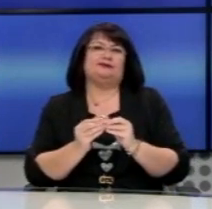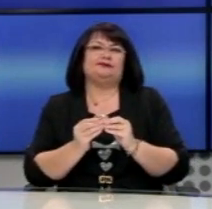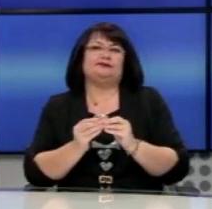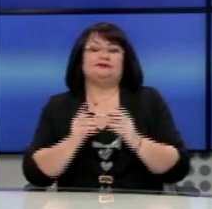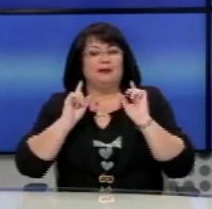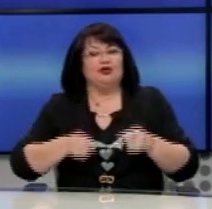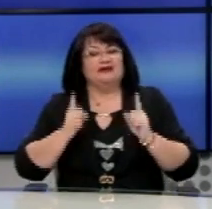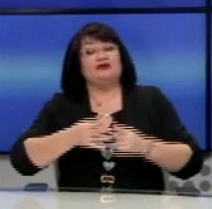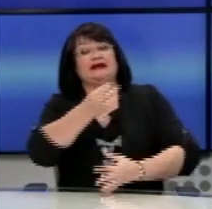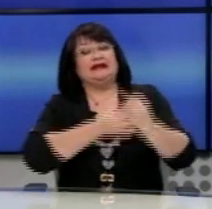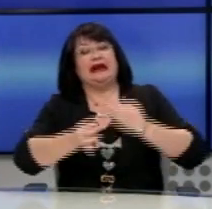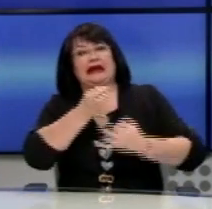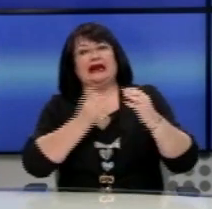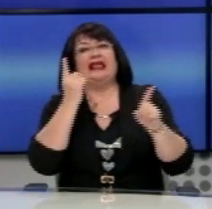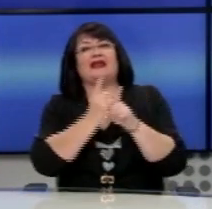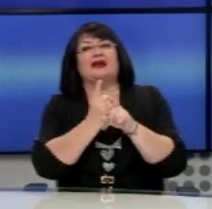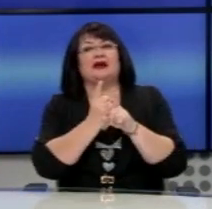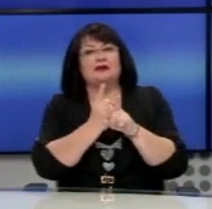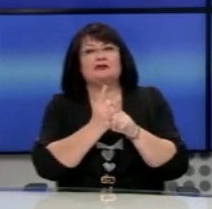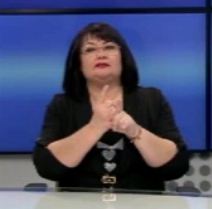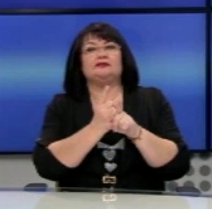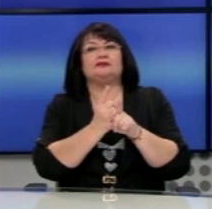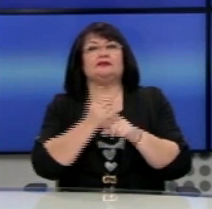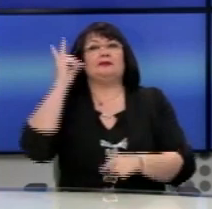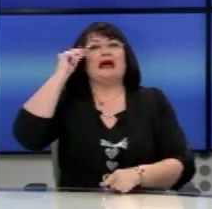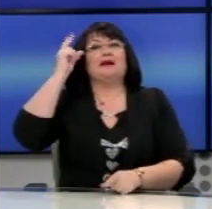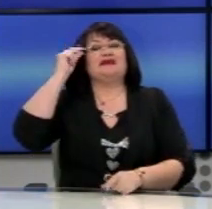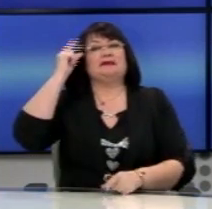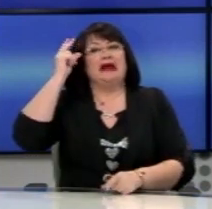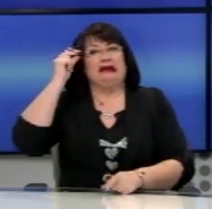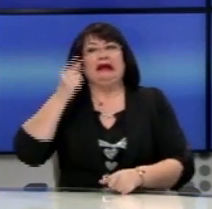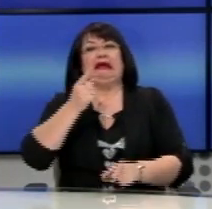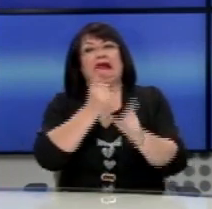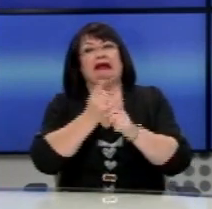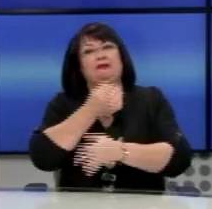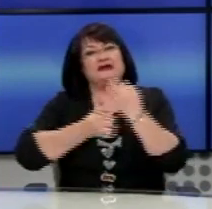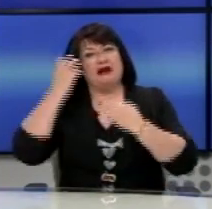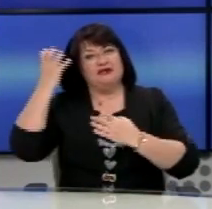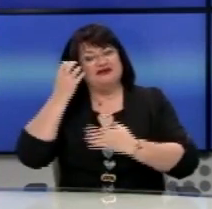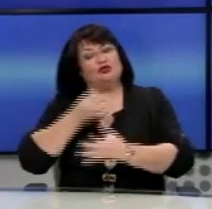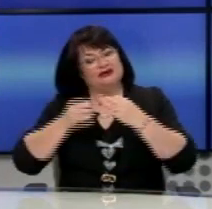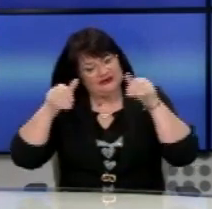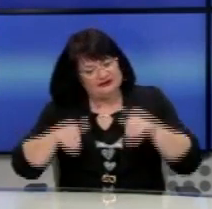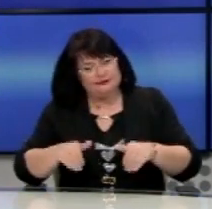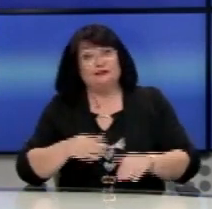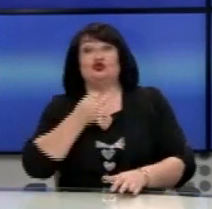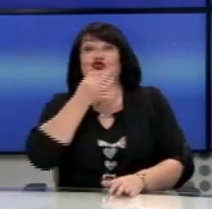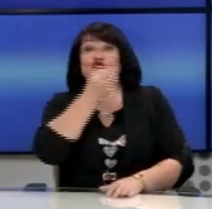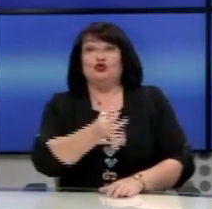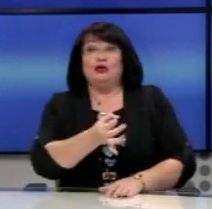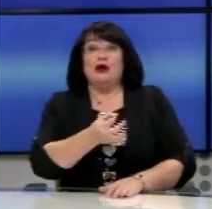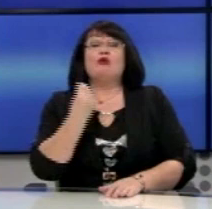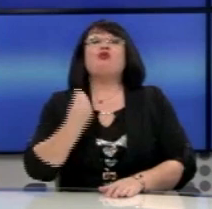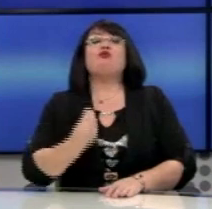τις αποφάσεις της υγειονομικής πανεπιστημιακής κοινότητας. Και μάλιστα σας λέμε